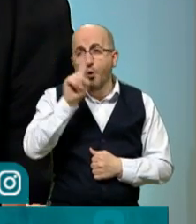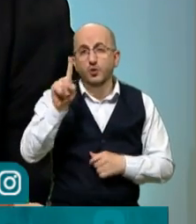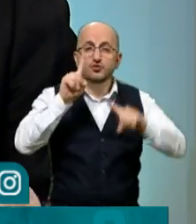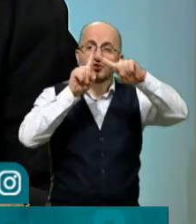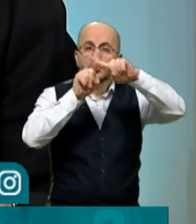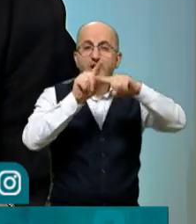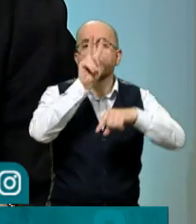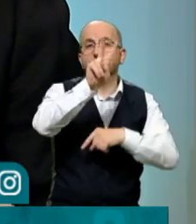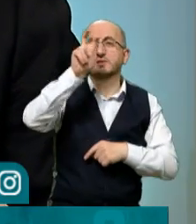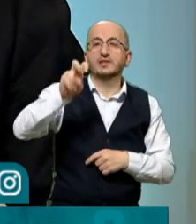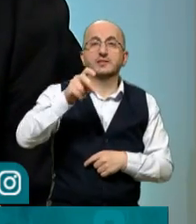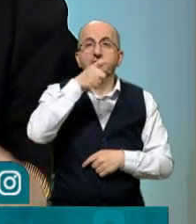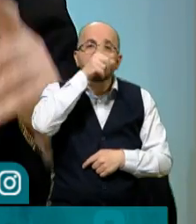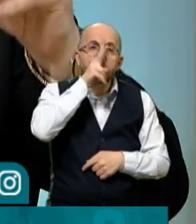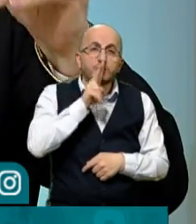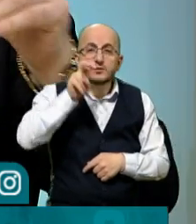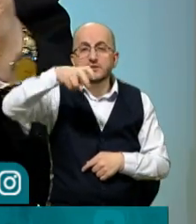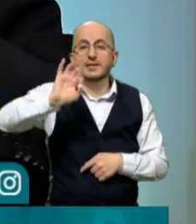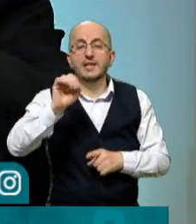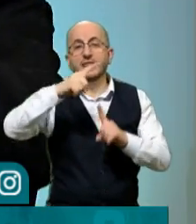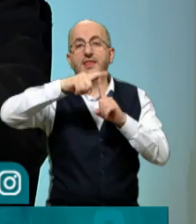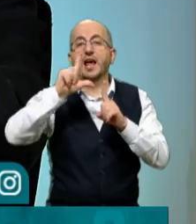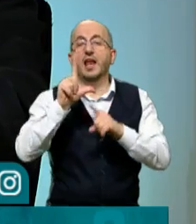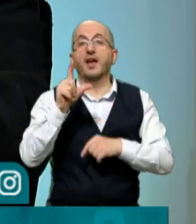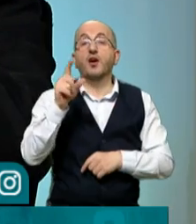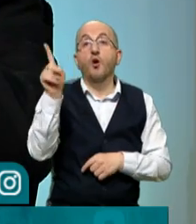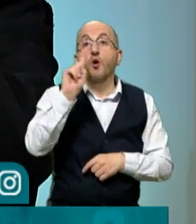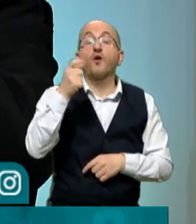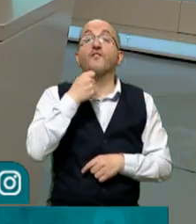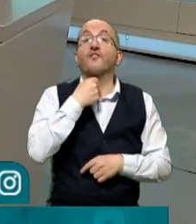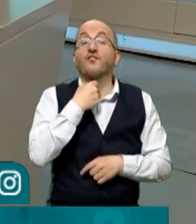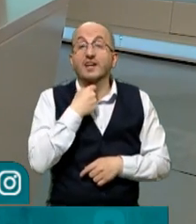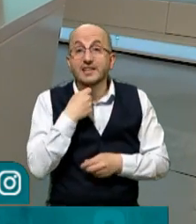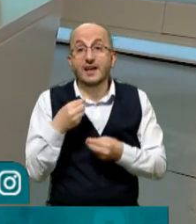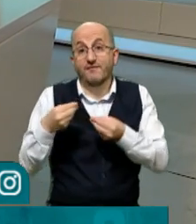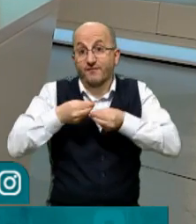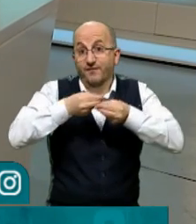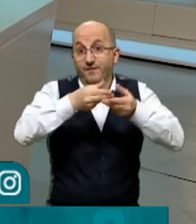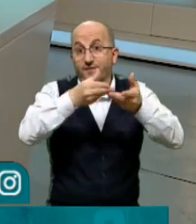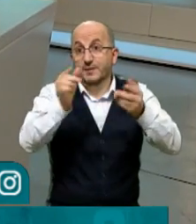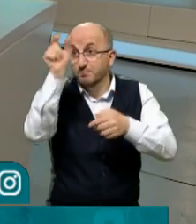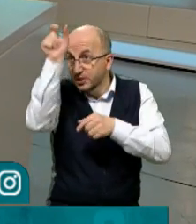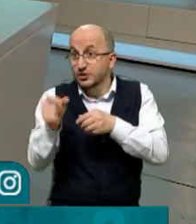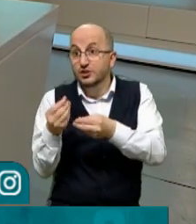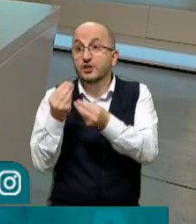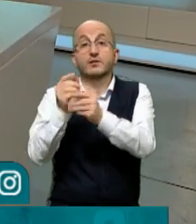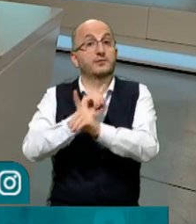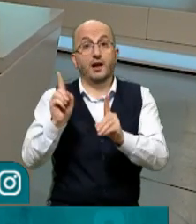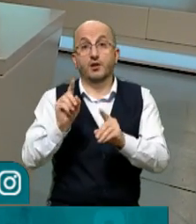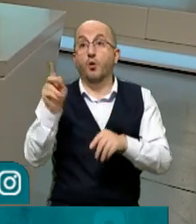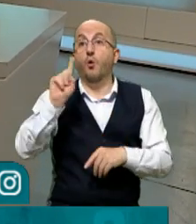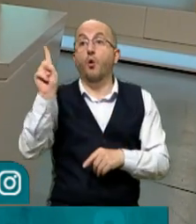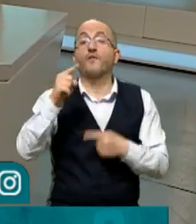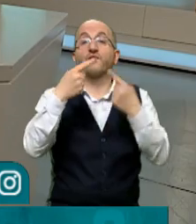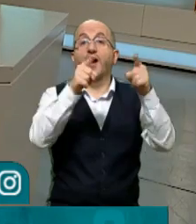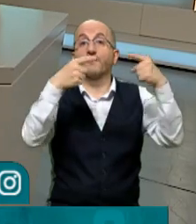28 280 TL'yi 10 fakire verir. Ayrı sakın fakire. Bir fakire vermeyecek kardeşim. 10 fakire